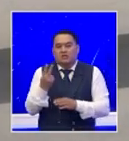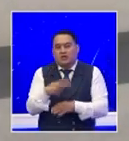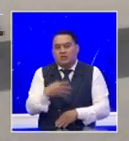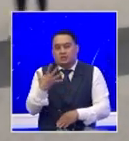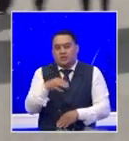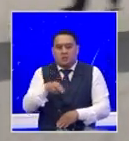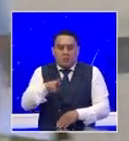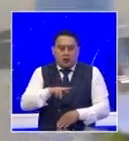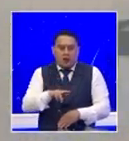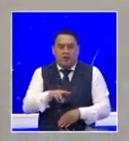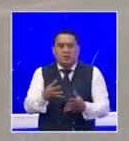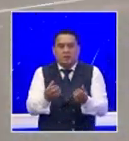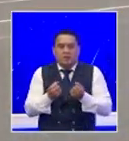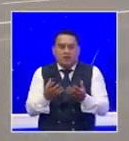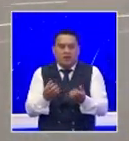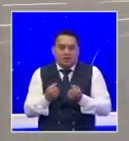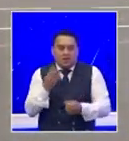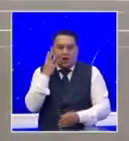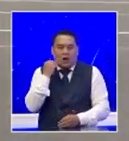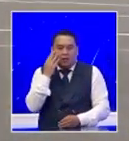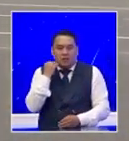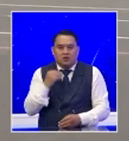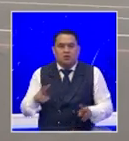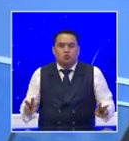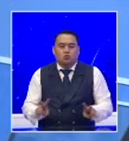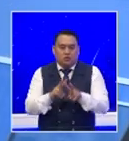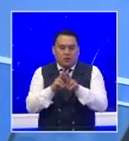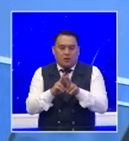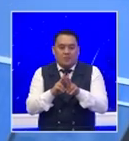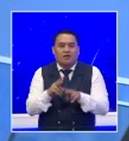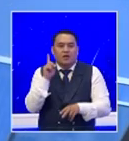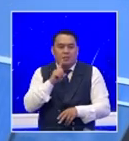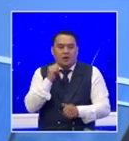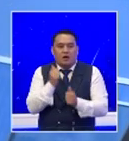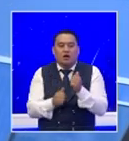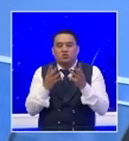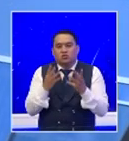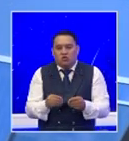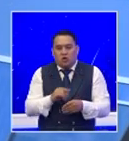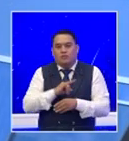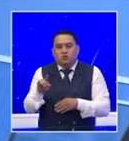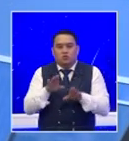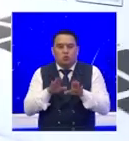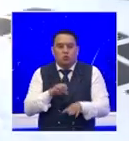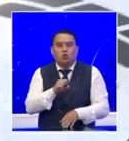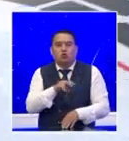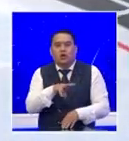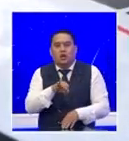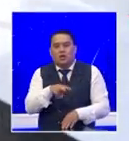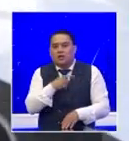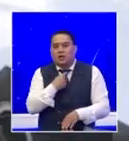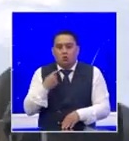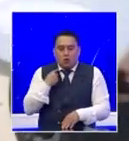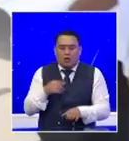25 мая начнет принимать рейсы из Алматы и Нур-Султана. А пока на ежедневной основе будет курсировать маршрут из